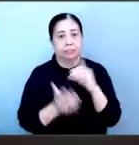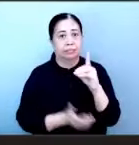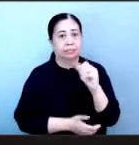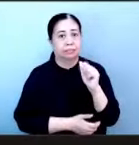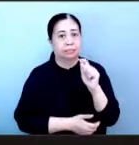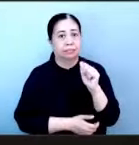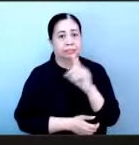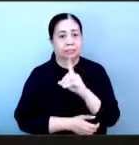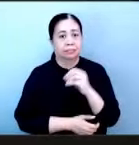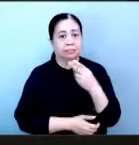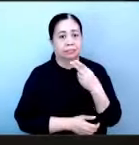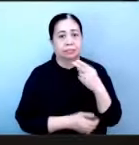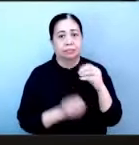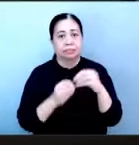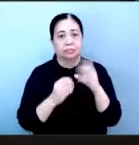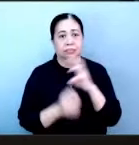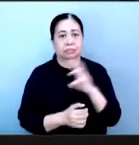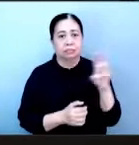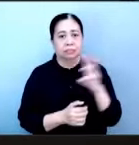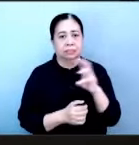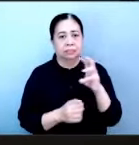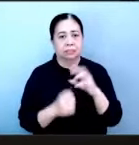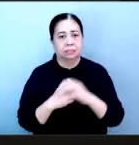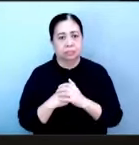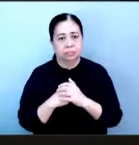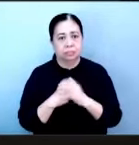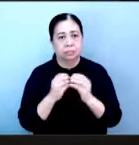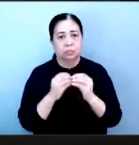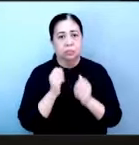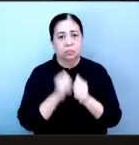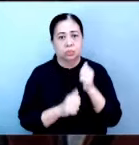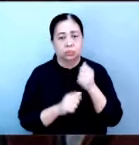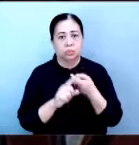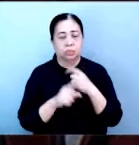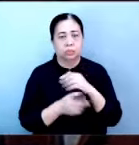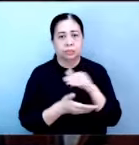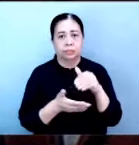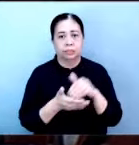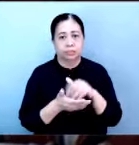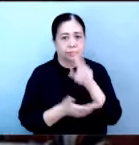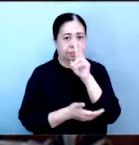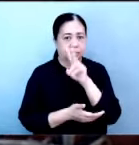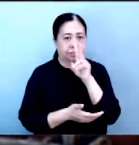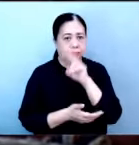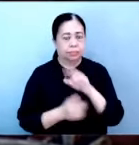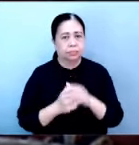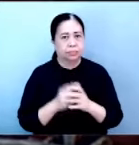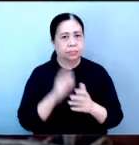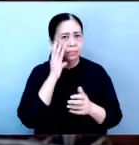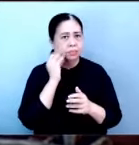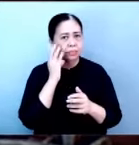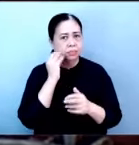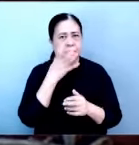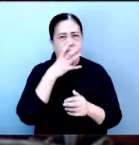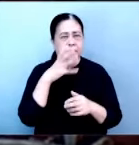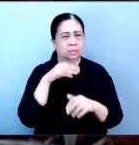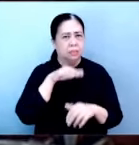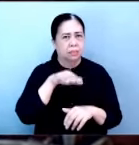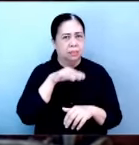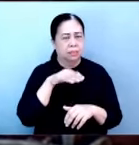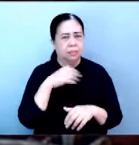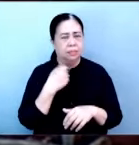Health mahigit anim na kaso na ang naitala karamihan diyan ay galing sa central visayas nakaranas sila ng heat exhaustion